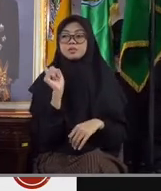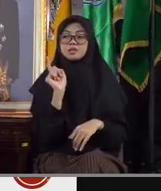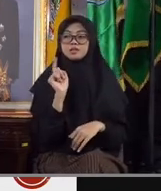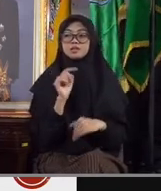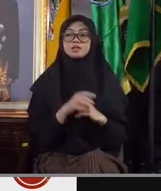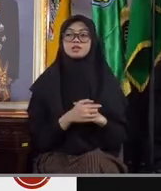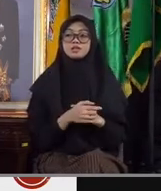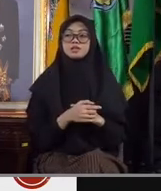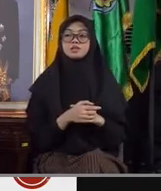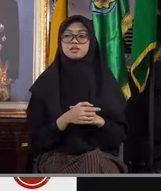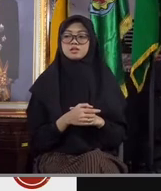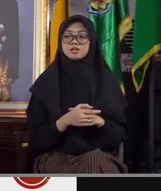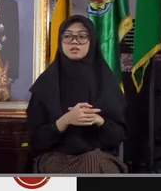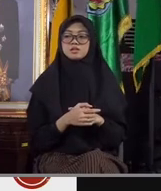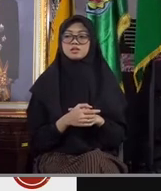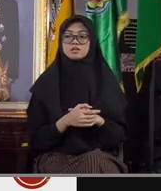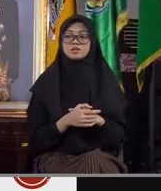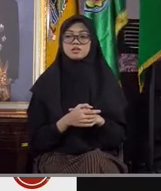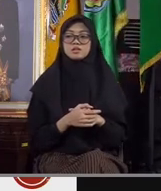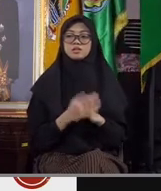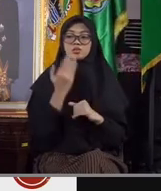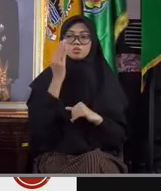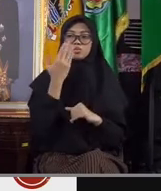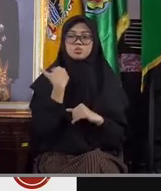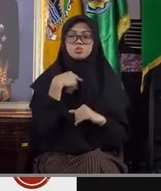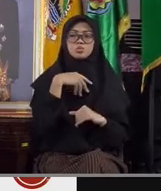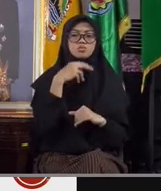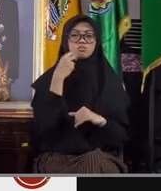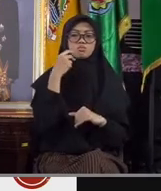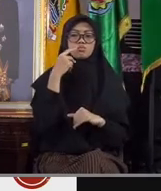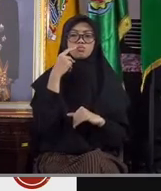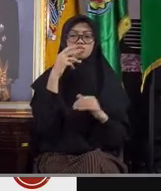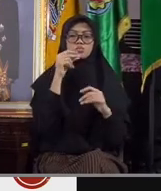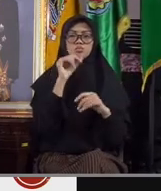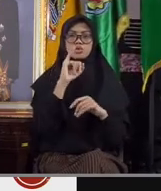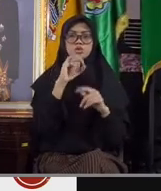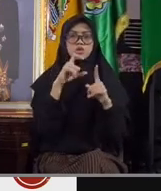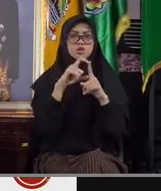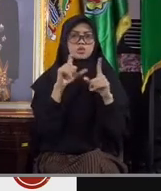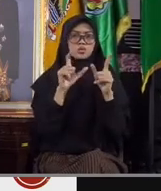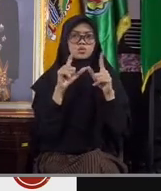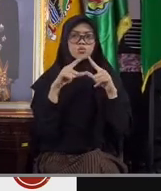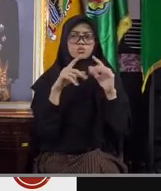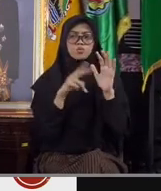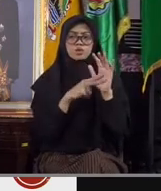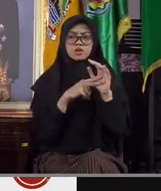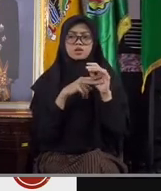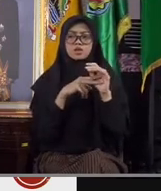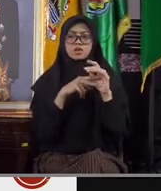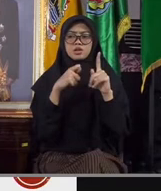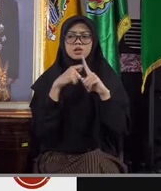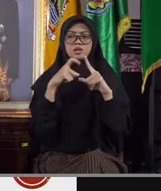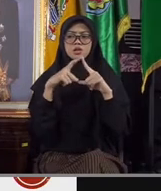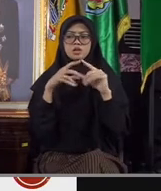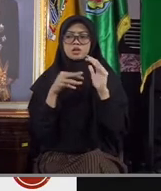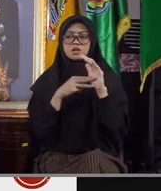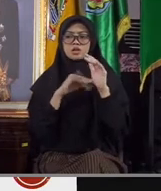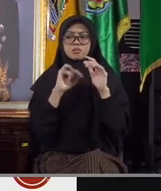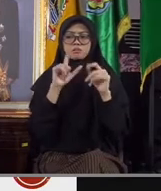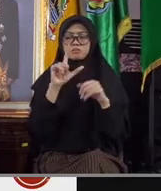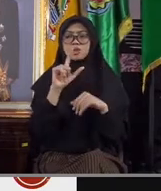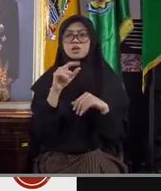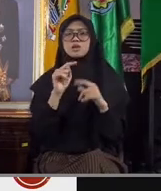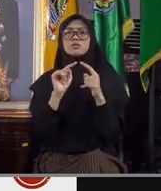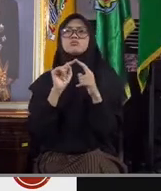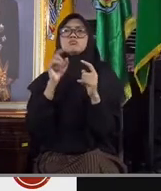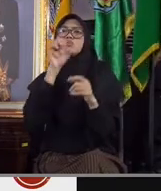Ternyata Mas Ridwan Kamil yang dulu sempat ngomong banyak soal bahwa mereka punya komite ekonomi kreatif, ternyata yang dipunyai